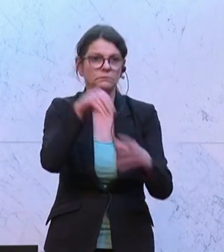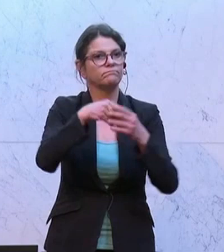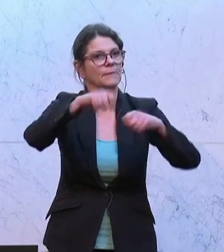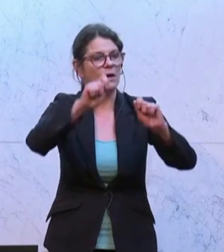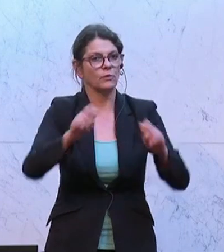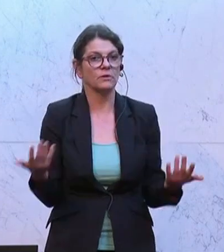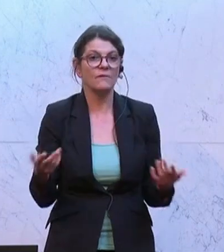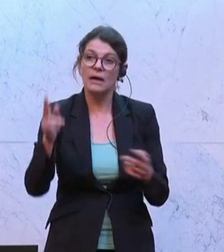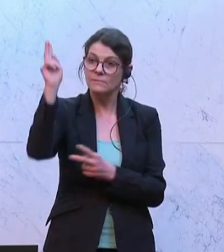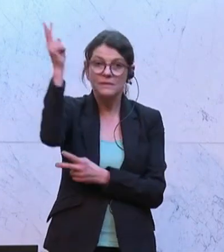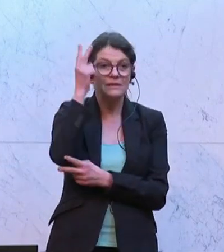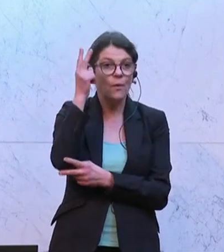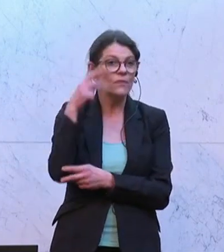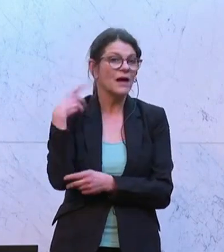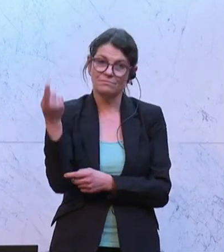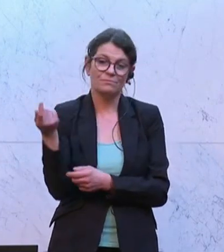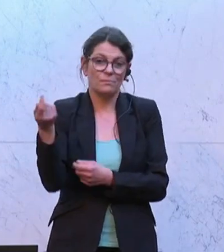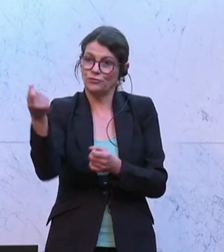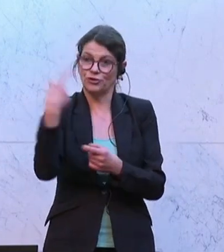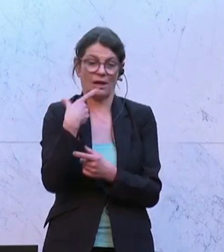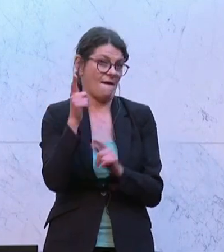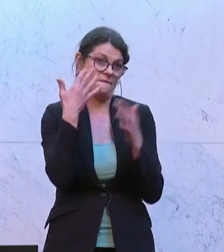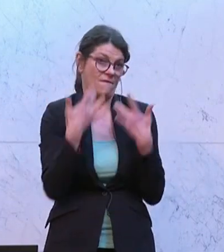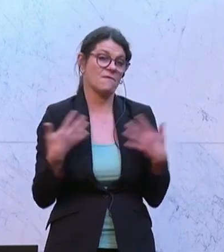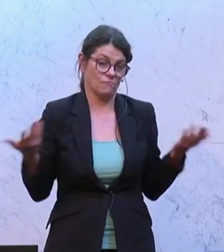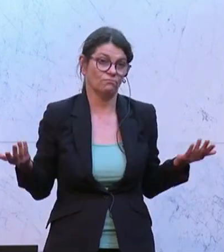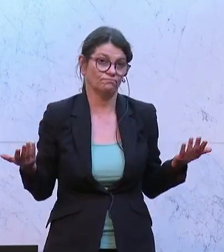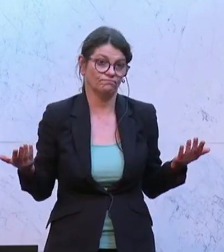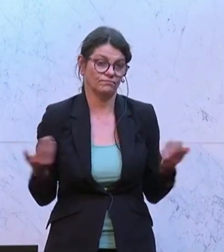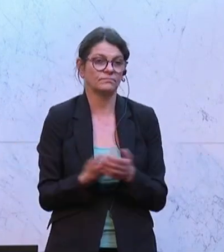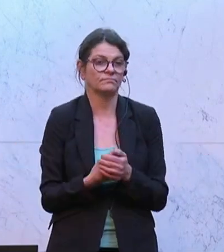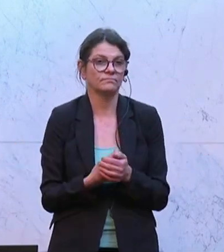Sonne schickt bekanntlich keine Rechnung.